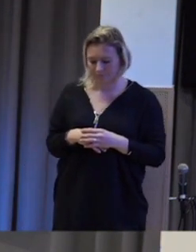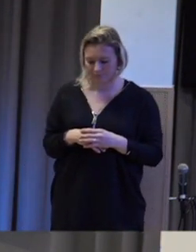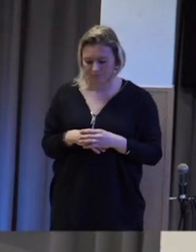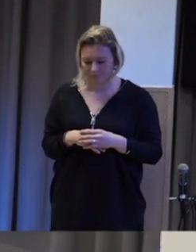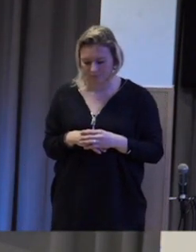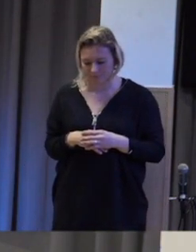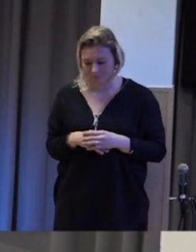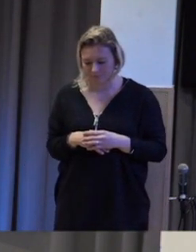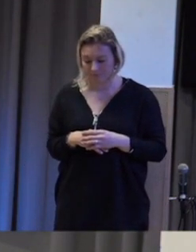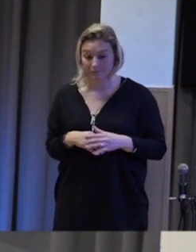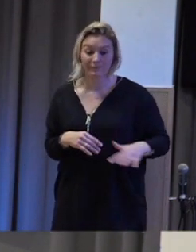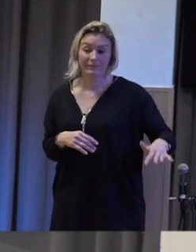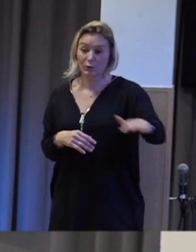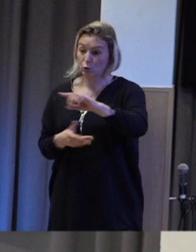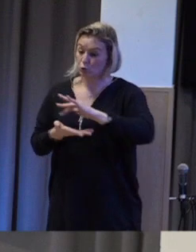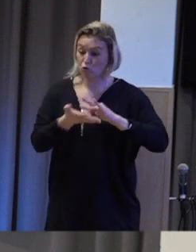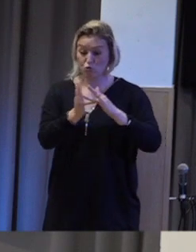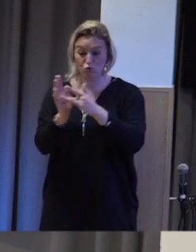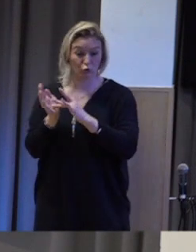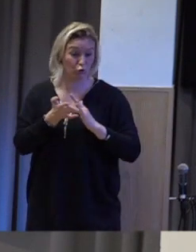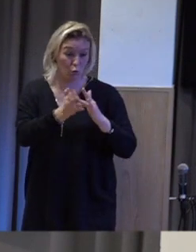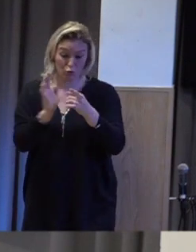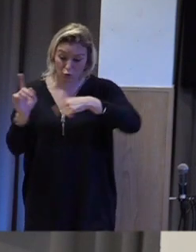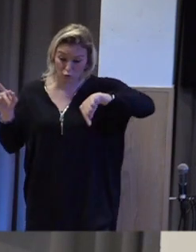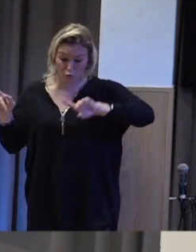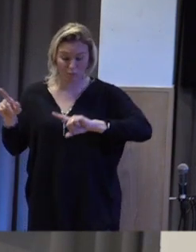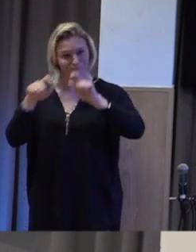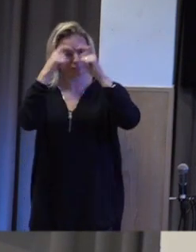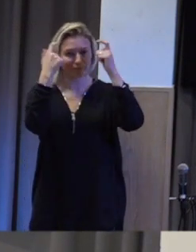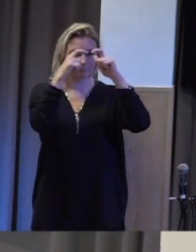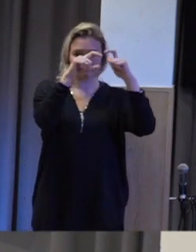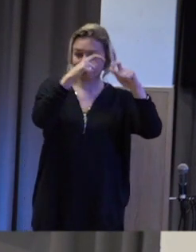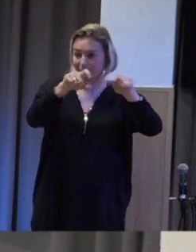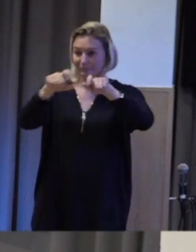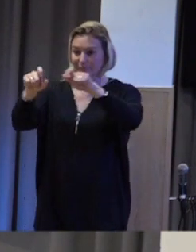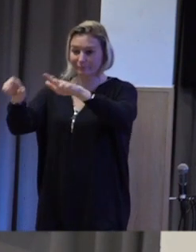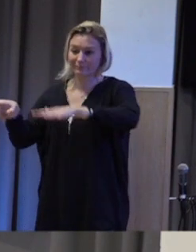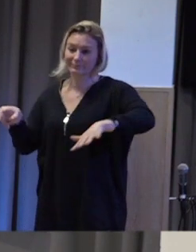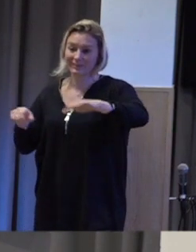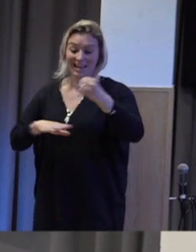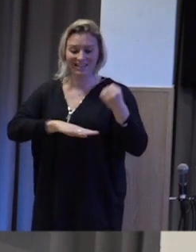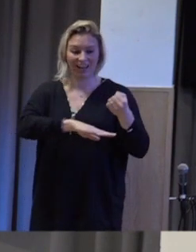Nous sommes des sacrificateurs.